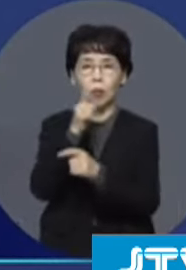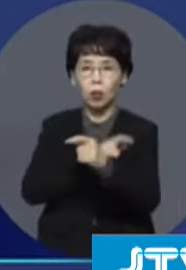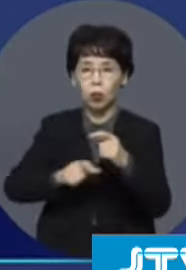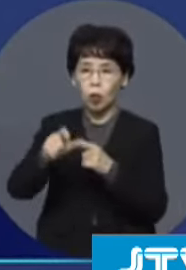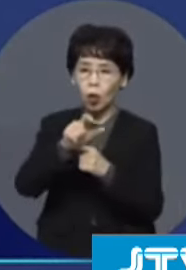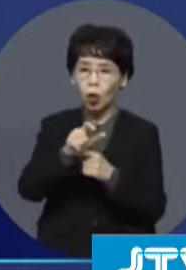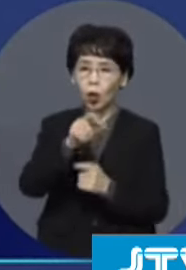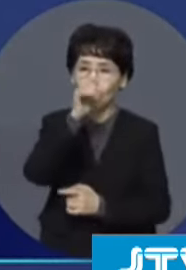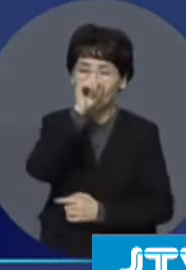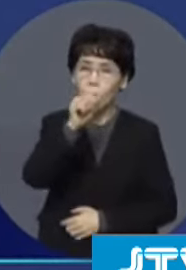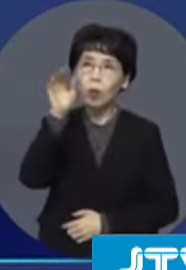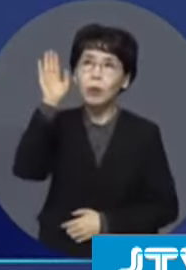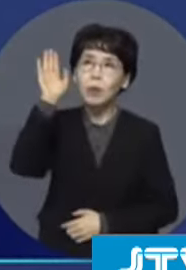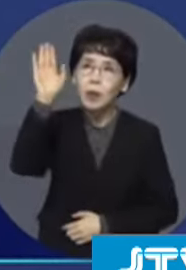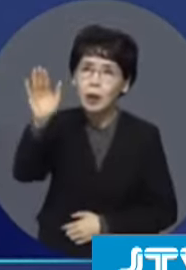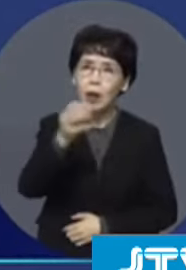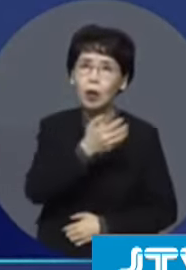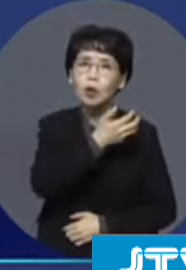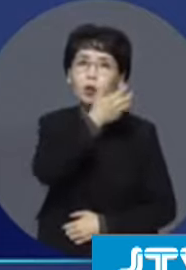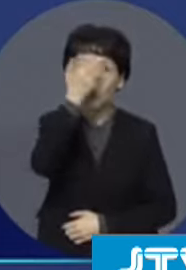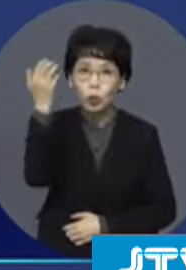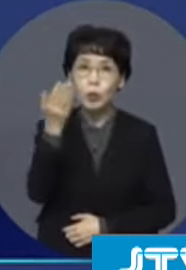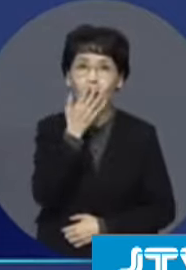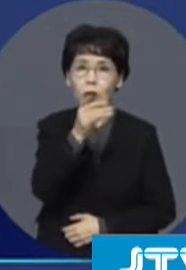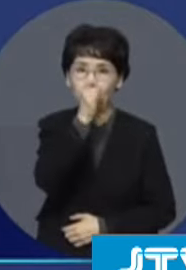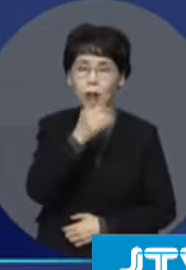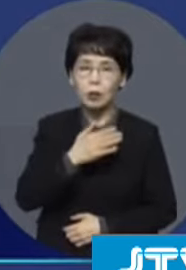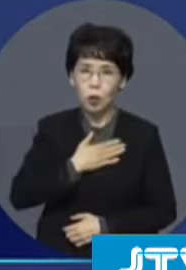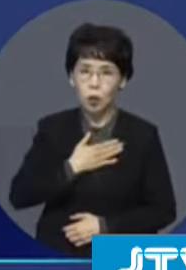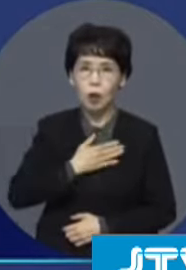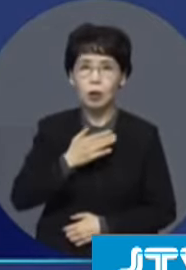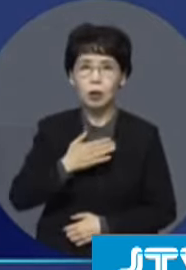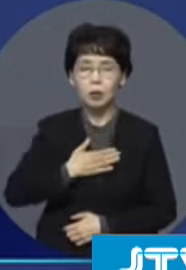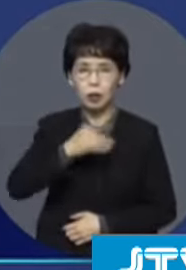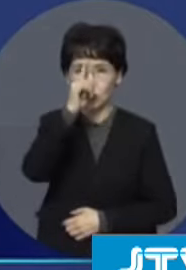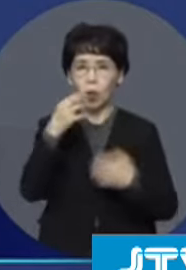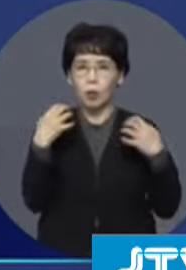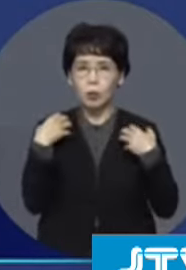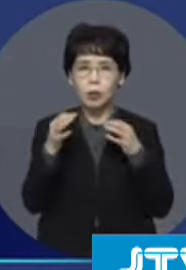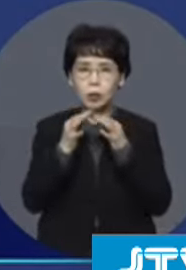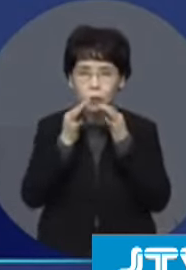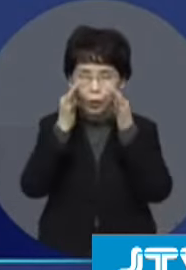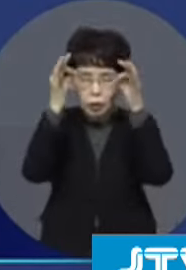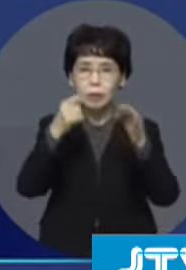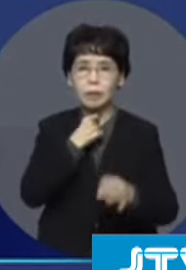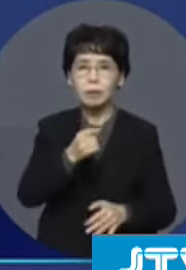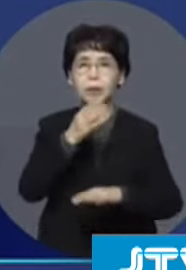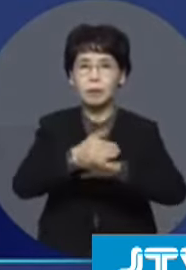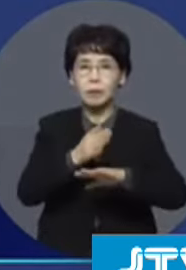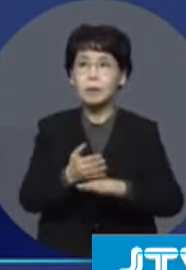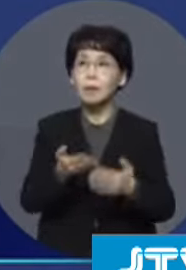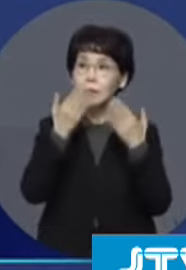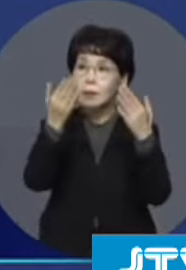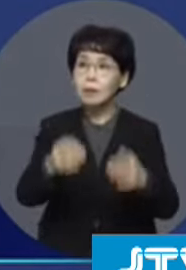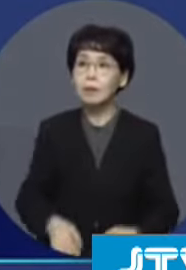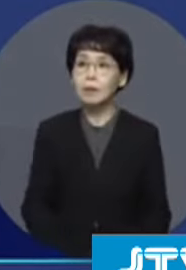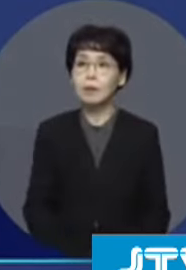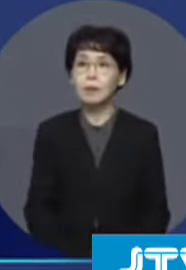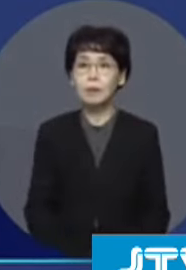나은 미래를 꿈꿀 수 있도록 저와 우리 정부는 최선을 다하겠습니다. 감사합니다.